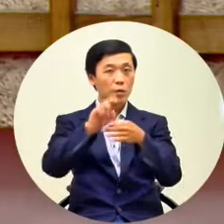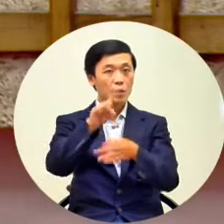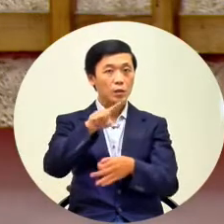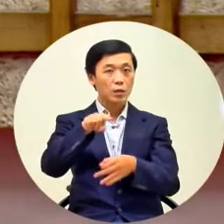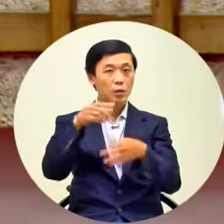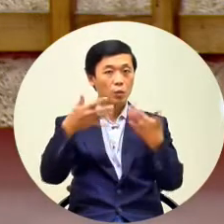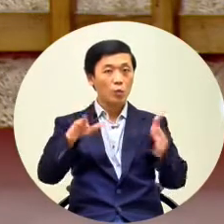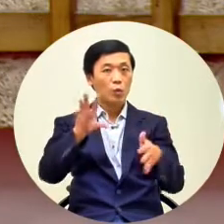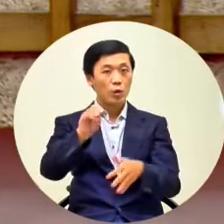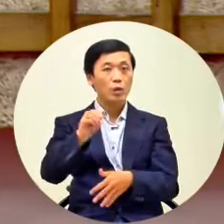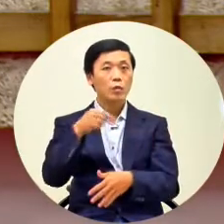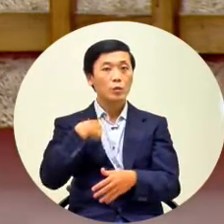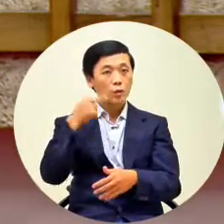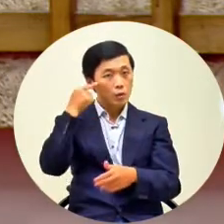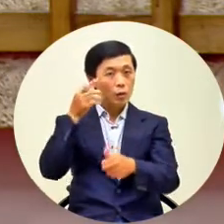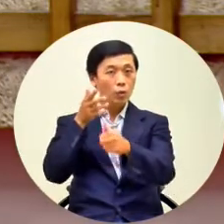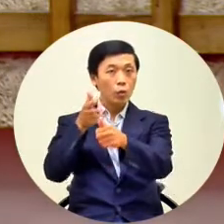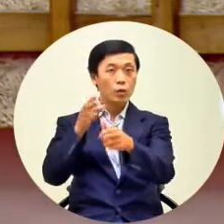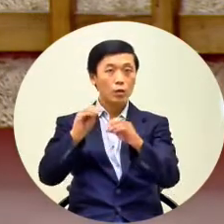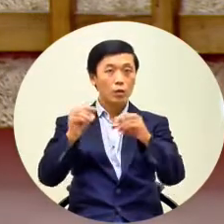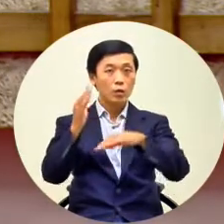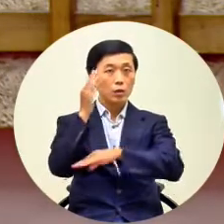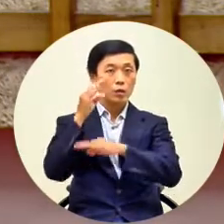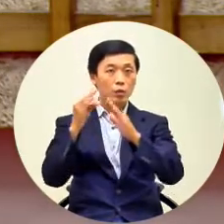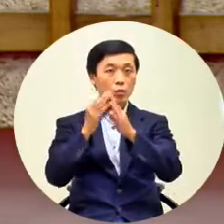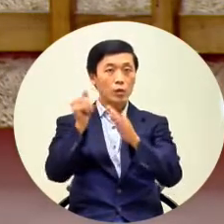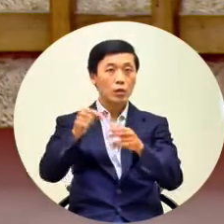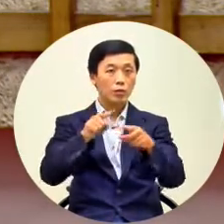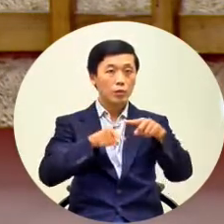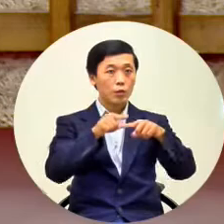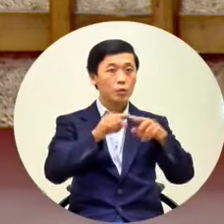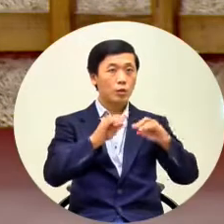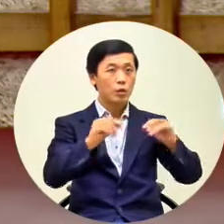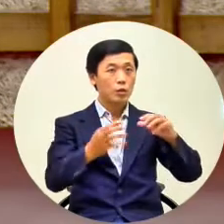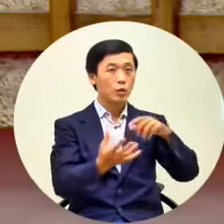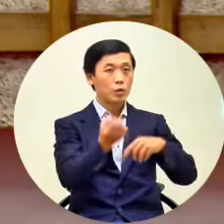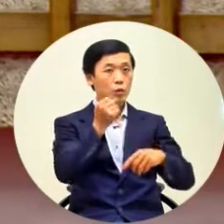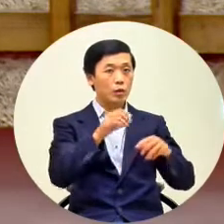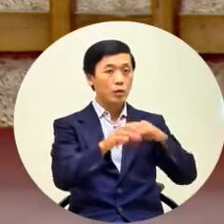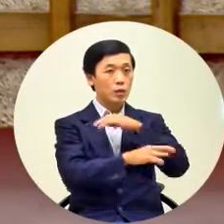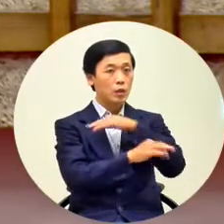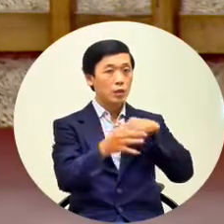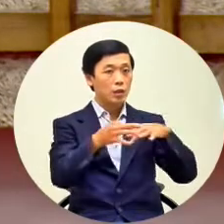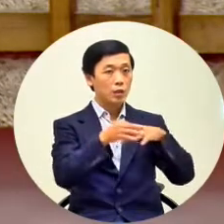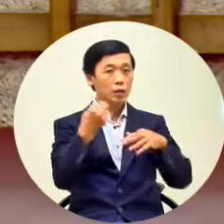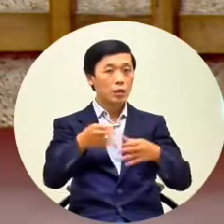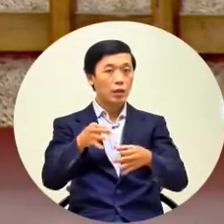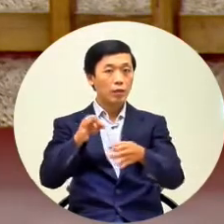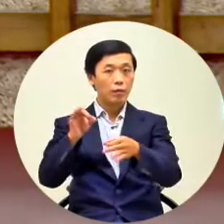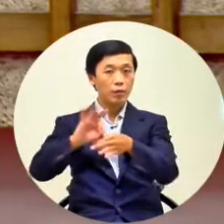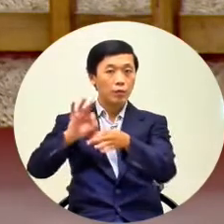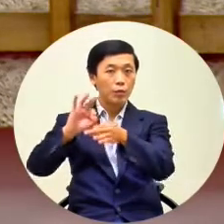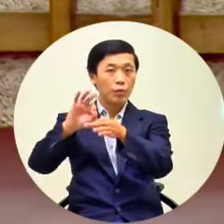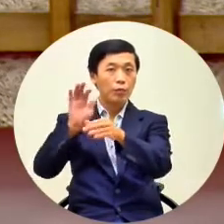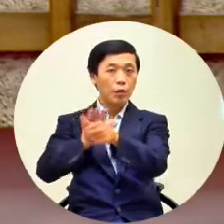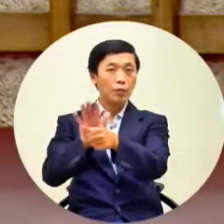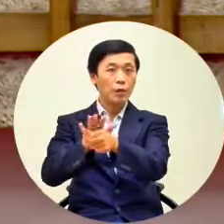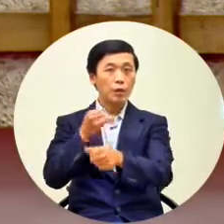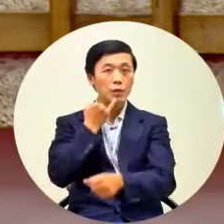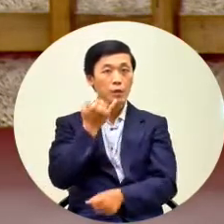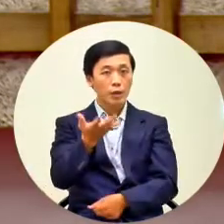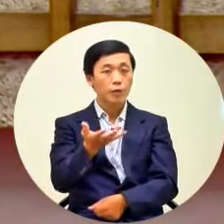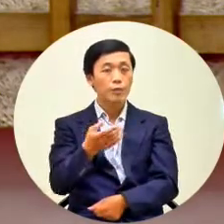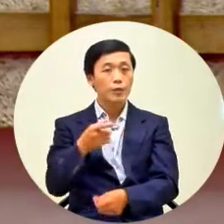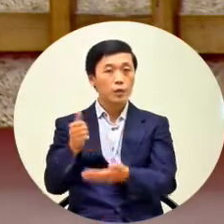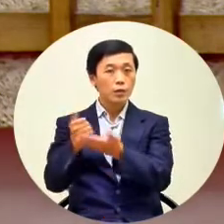教一下这个地震局局长，平均地权基金有没有办法再增加资应这部分所需要费用？ 请地